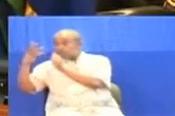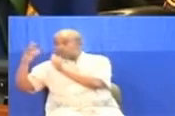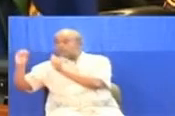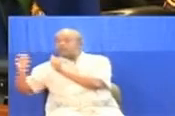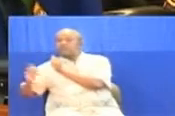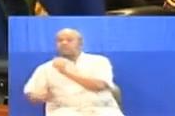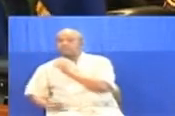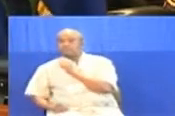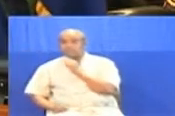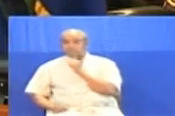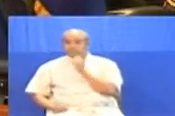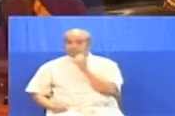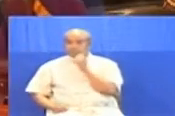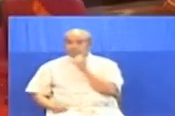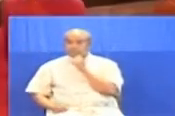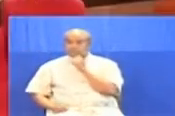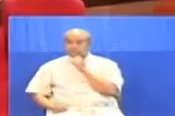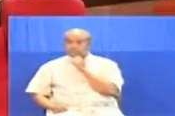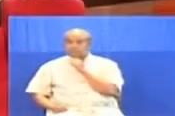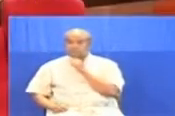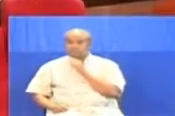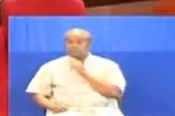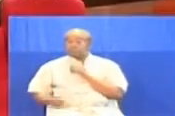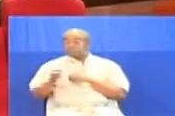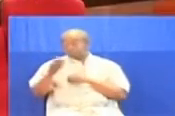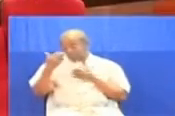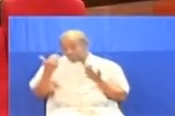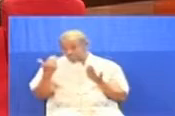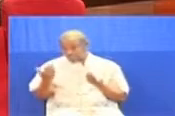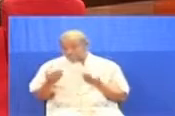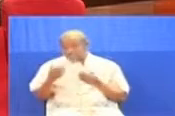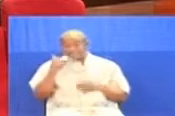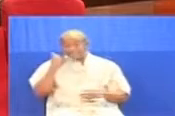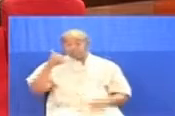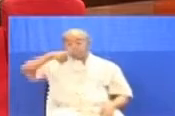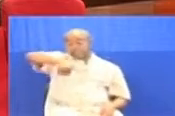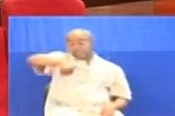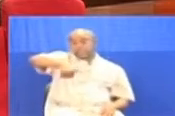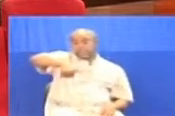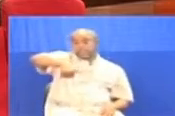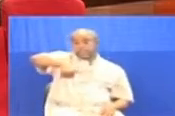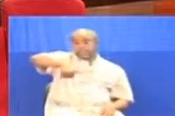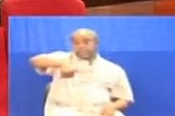0734 101040, na kwa upande wa simu ya mezani ni